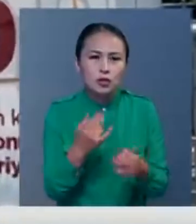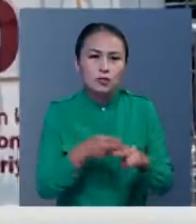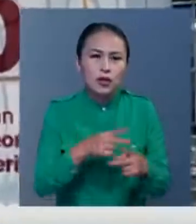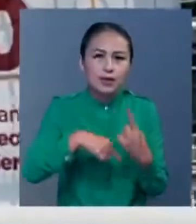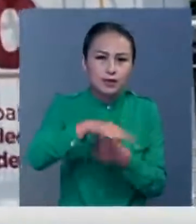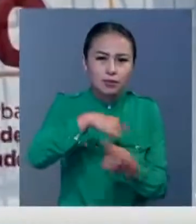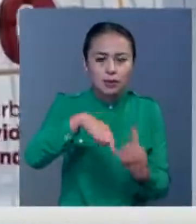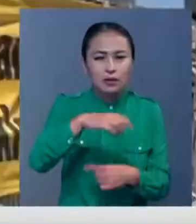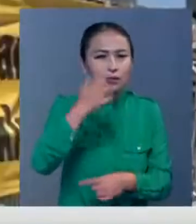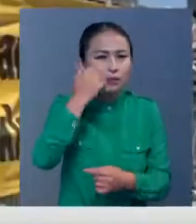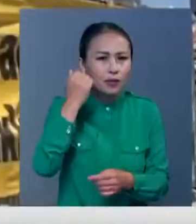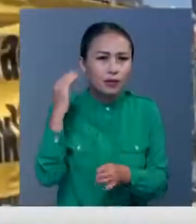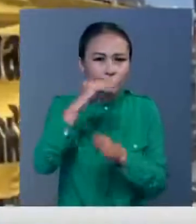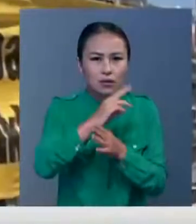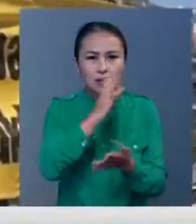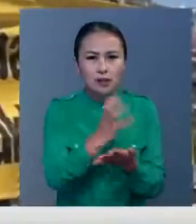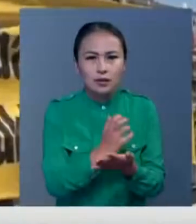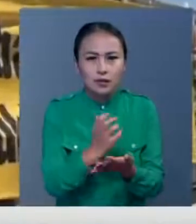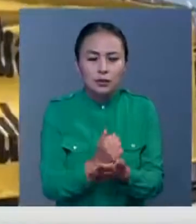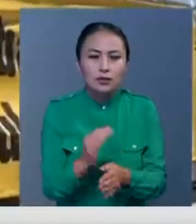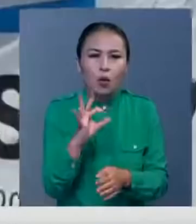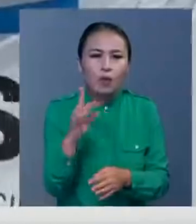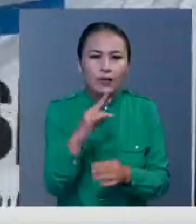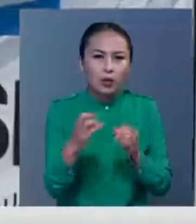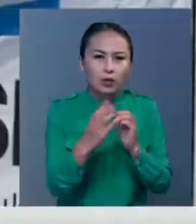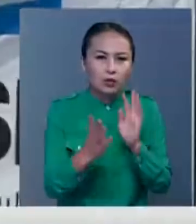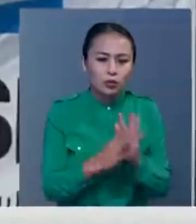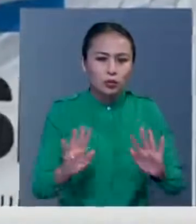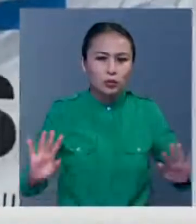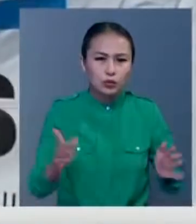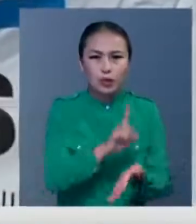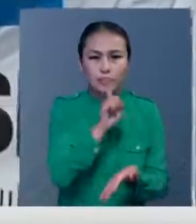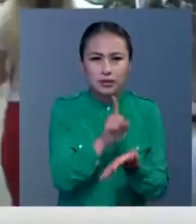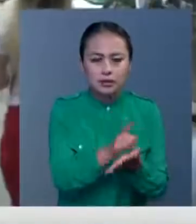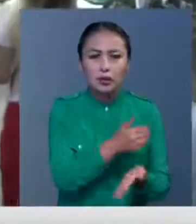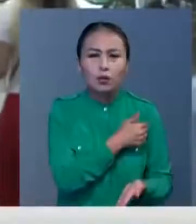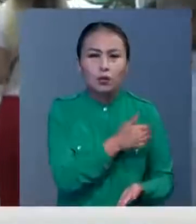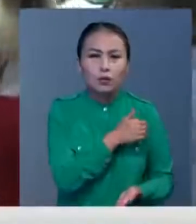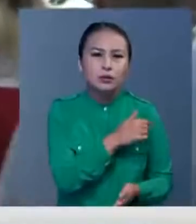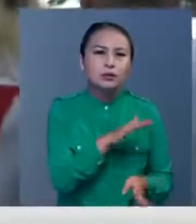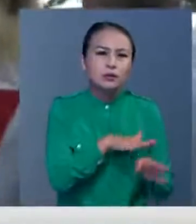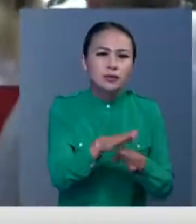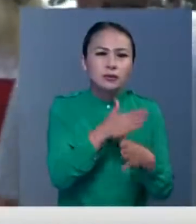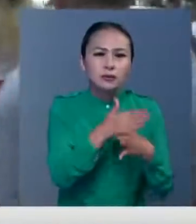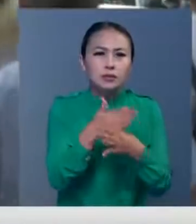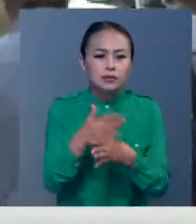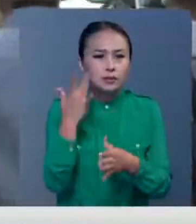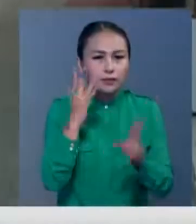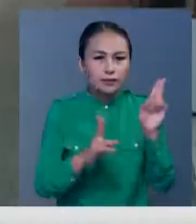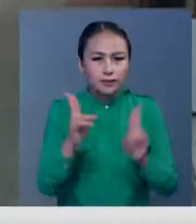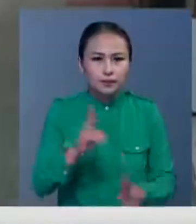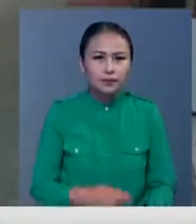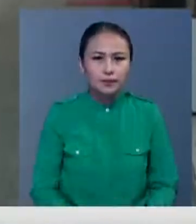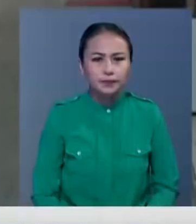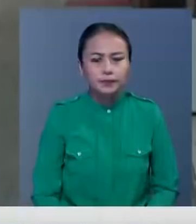кәсіпкерлер үшін қосымша табыс көзі болса, COVID жағдайында мұсылмандық міндетін атқарушылар үшін де сақтық шарасы.